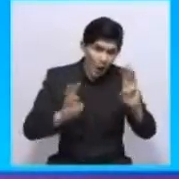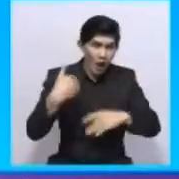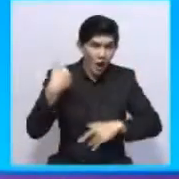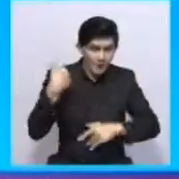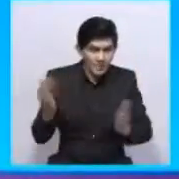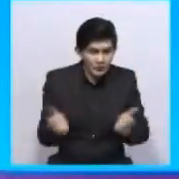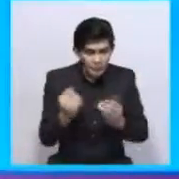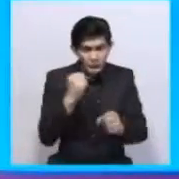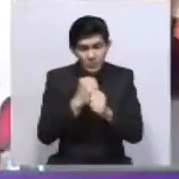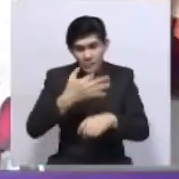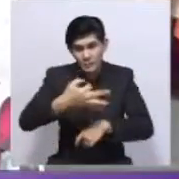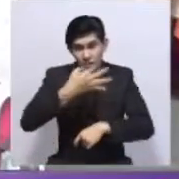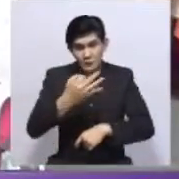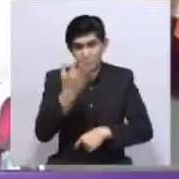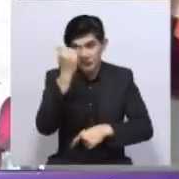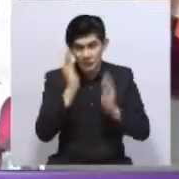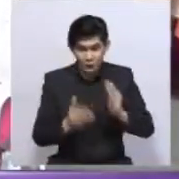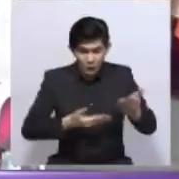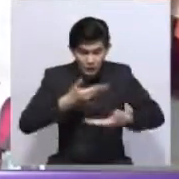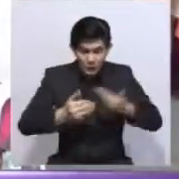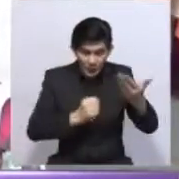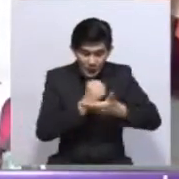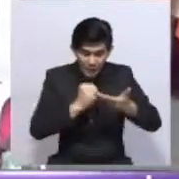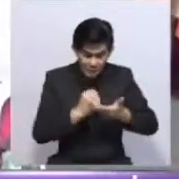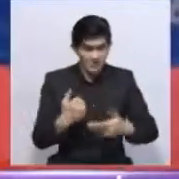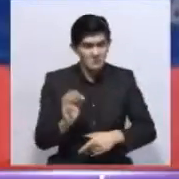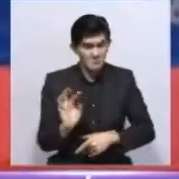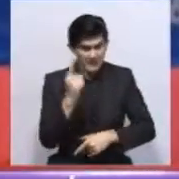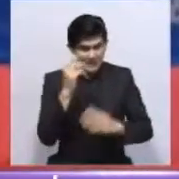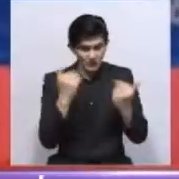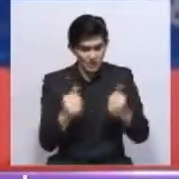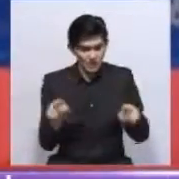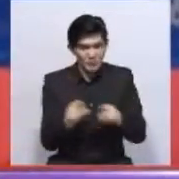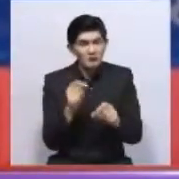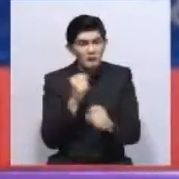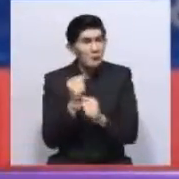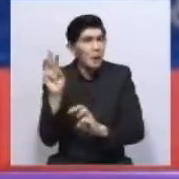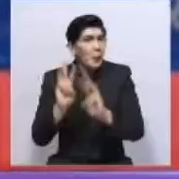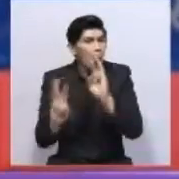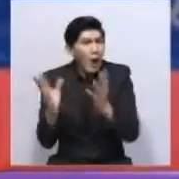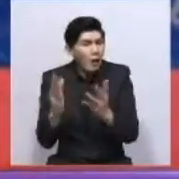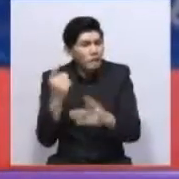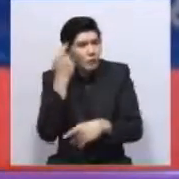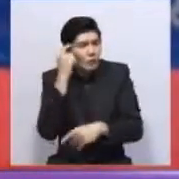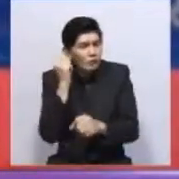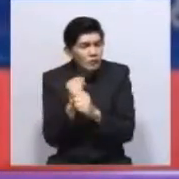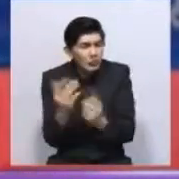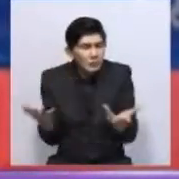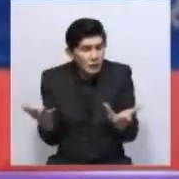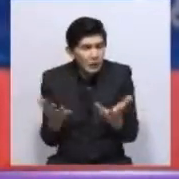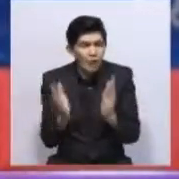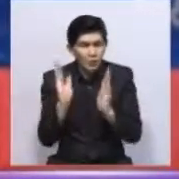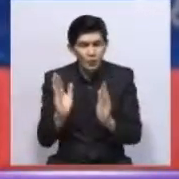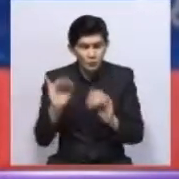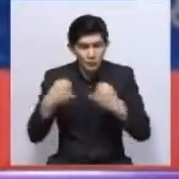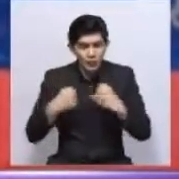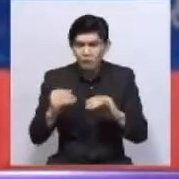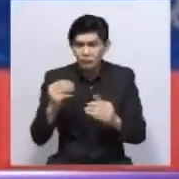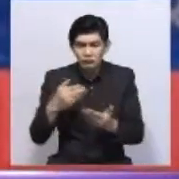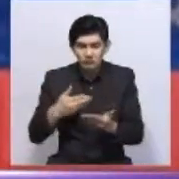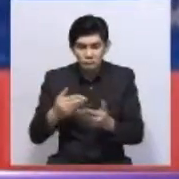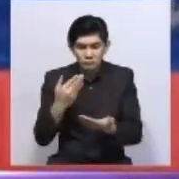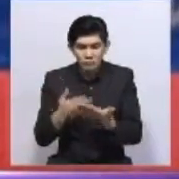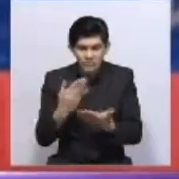มีการส่งเสริมอาชีพนะครับเพราะว่าผู้ค้ายาเสพติดรายย่อยเกิดจากการไม่มีงานทำการไม่ยอมรับจากนายจ้างท